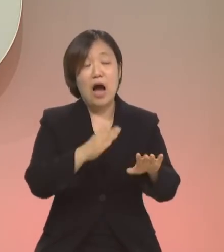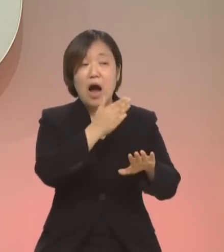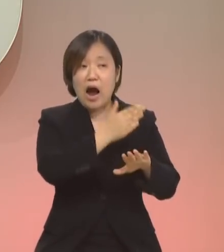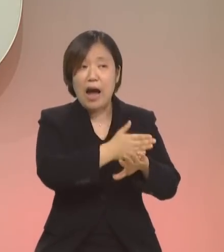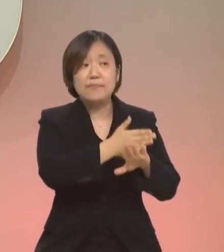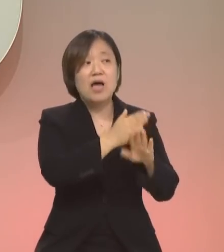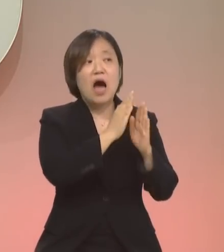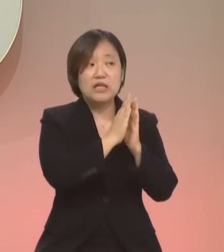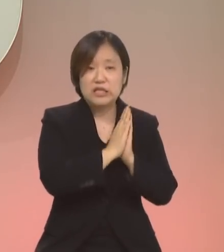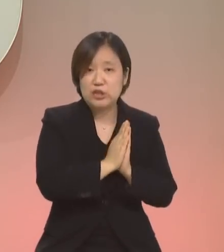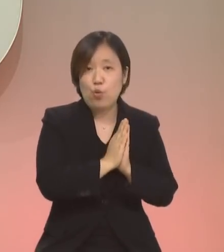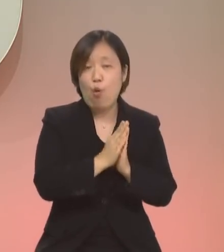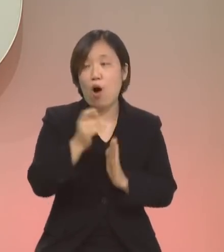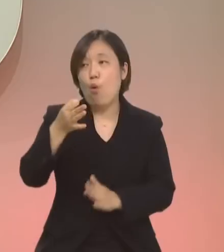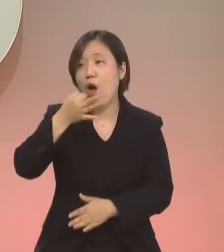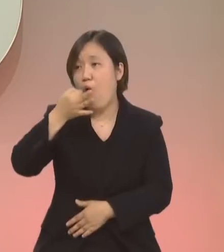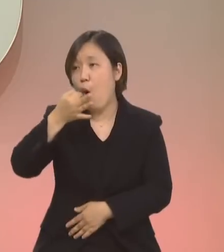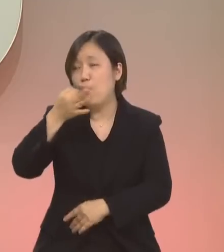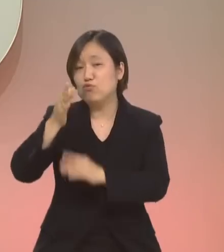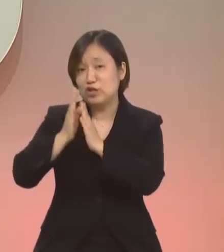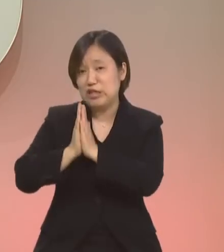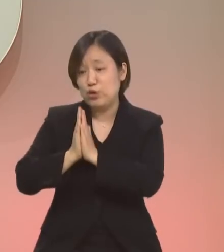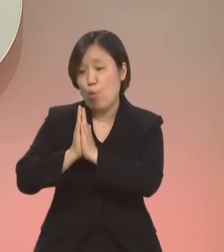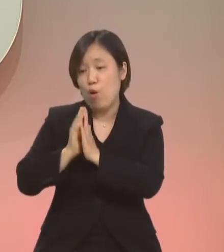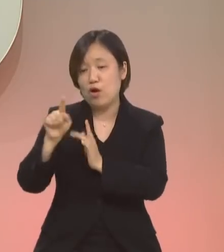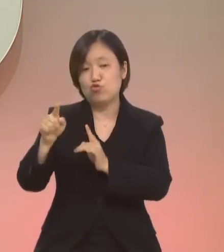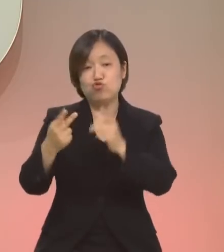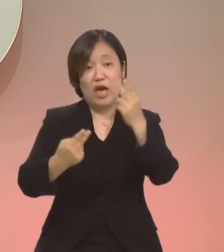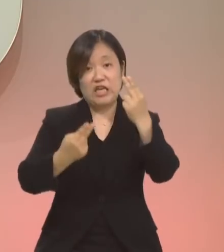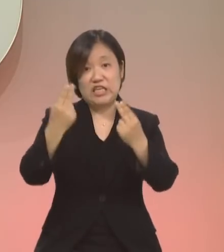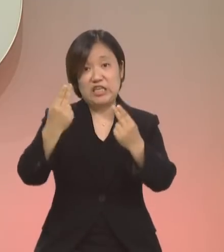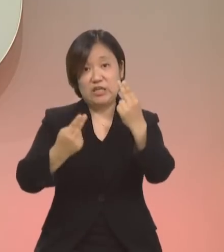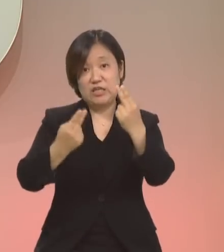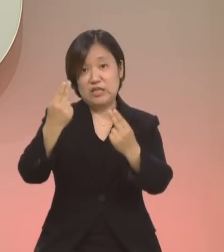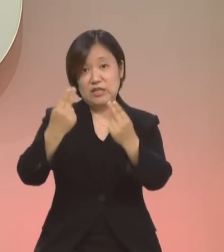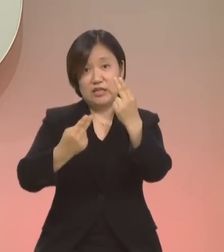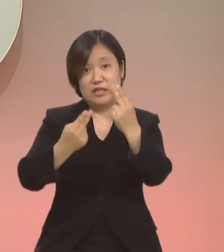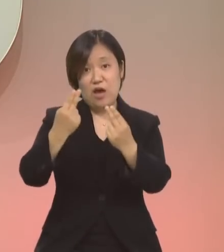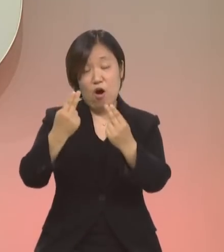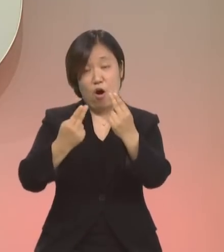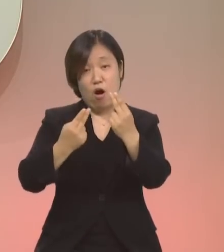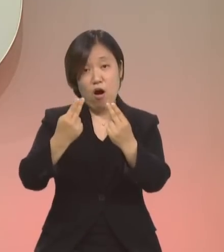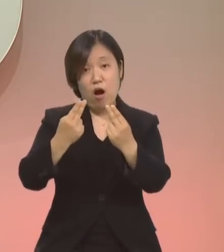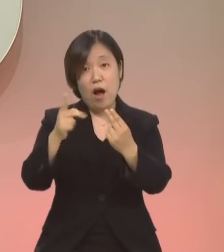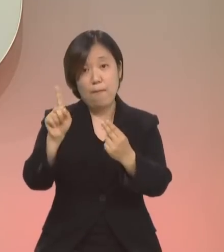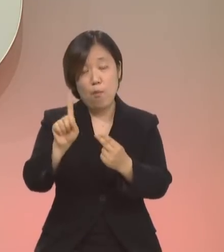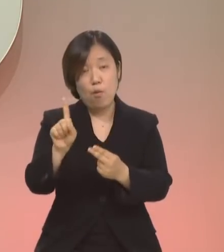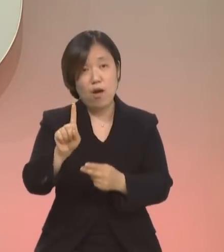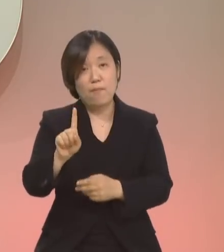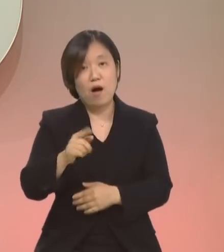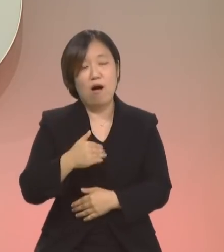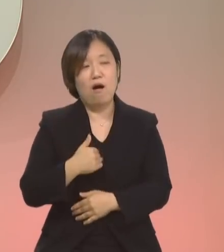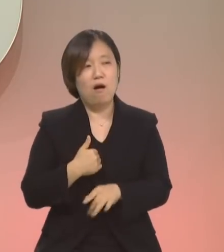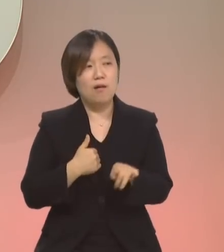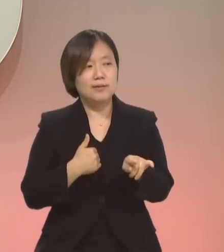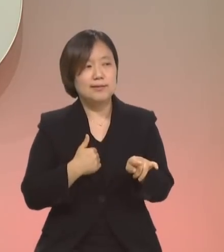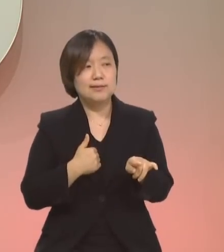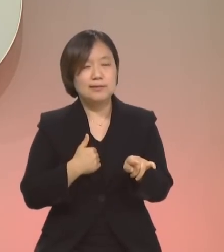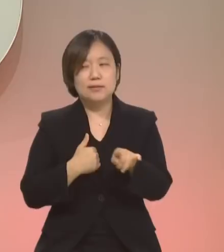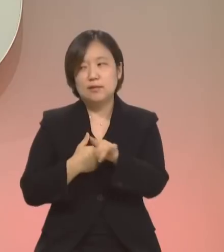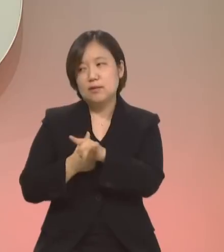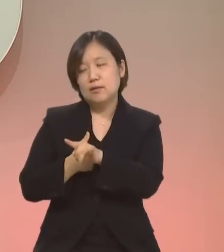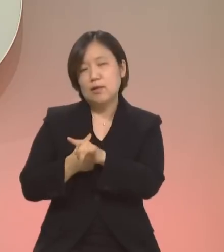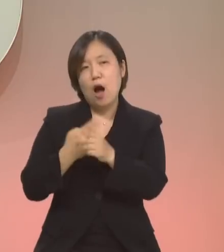기도와이 염불 수행을 비교해 보면 이제 두 개 다 해보셨으니까 감사 기도와 염불 기도를 비교해